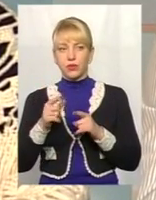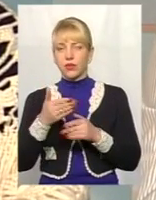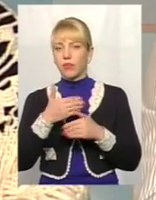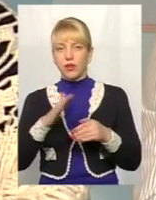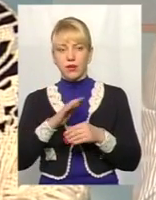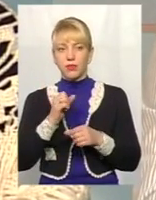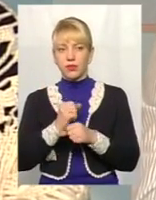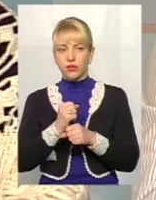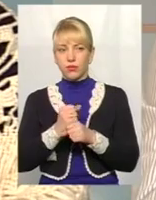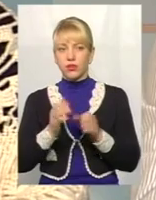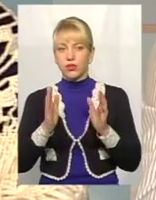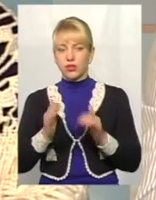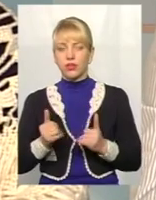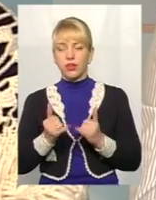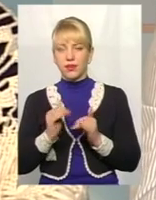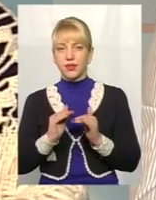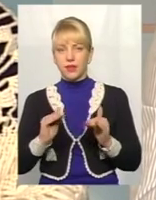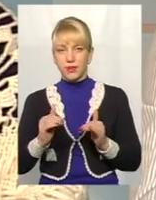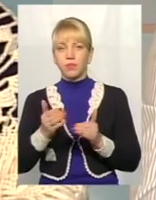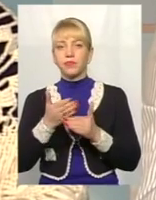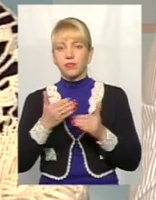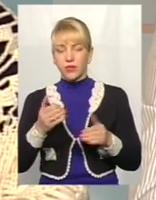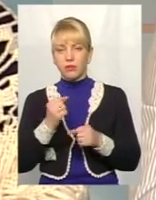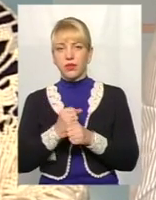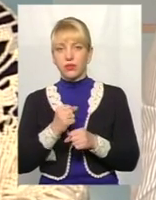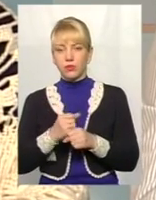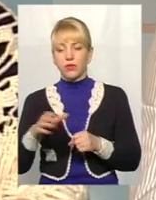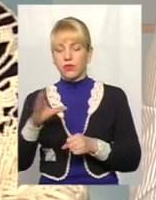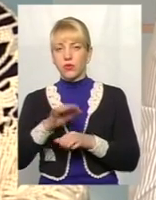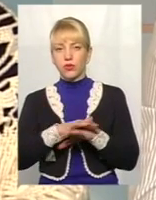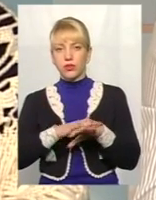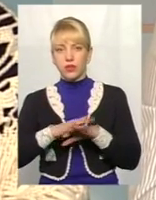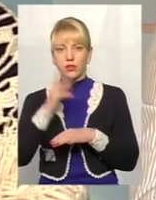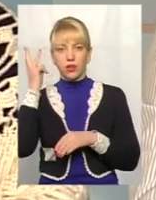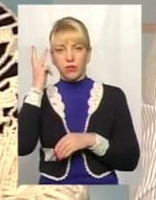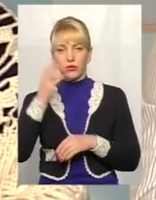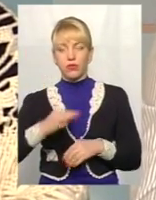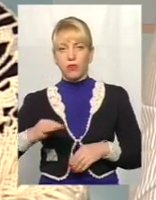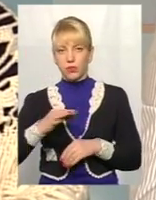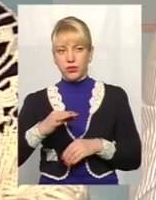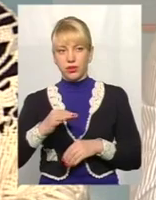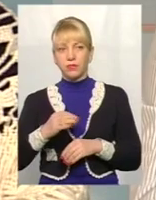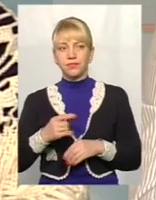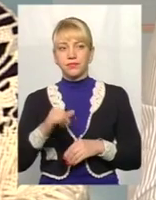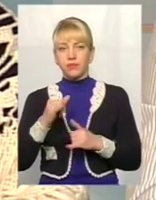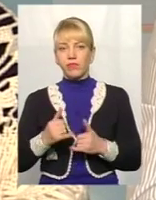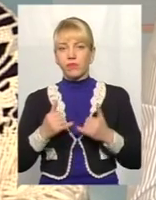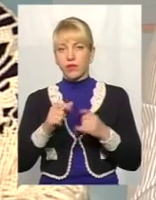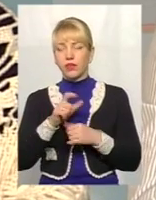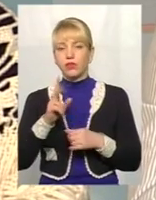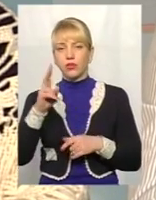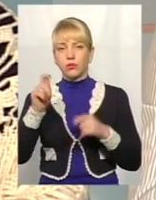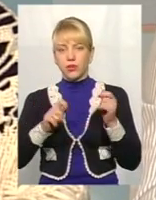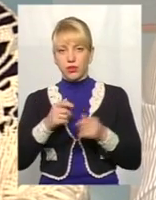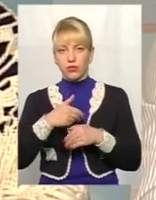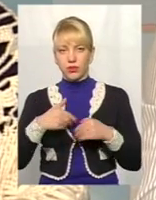працюємо безпосередньо лише для дітей, ми працюємо для всього населення Хмельницької області, або навіть для тих людей, які до нас приїжджають,